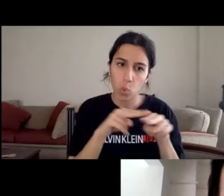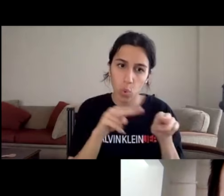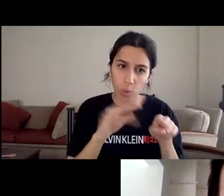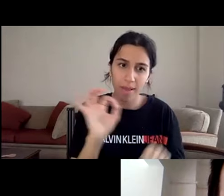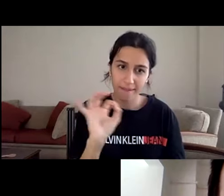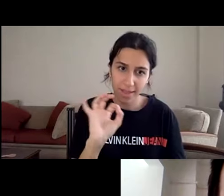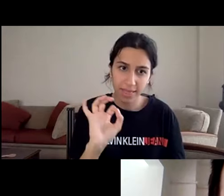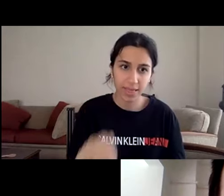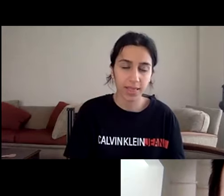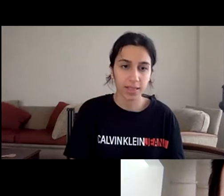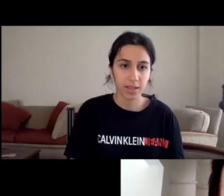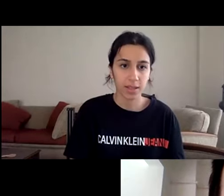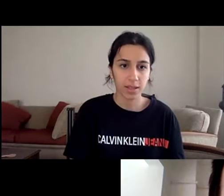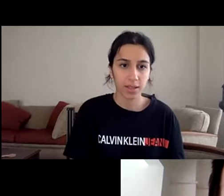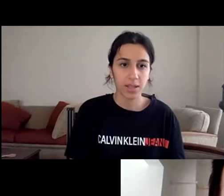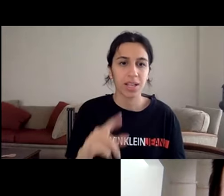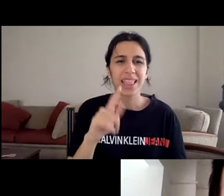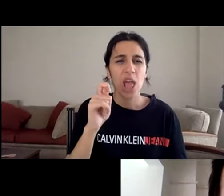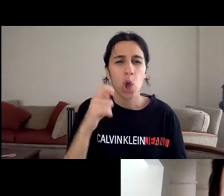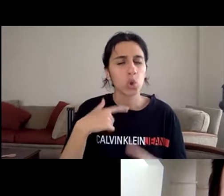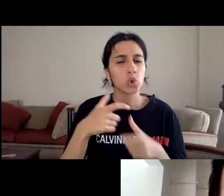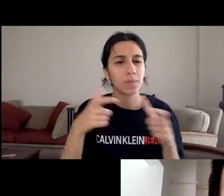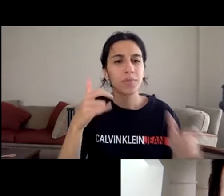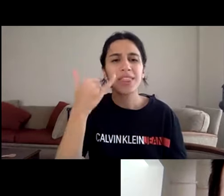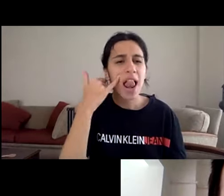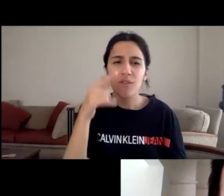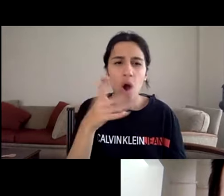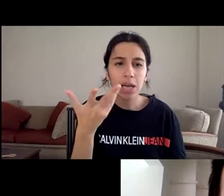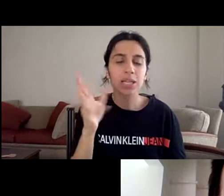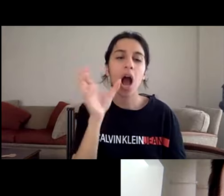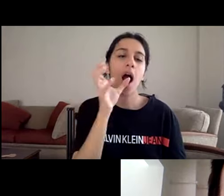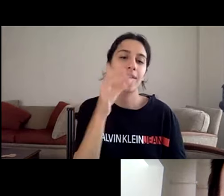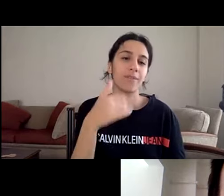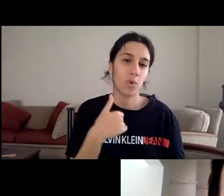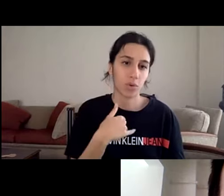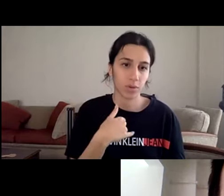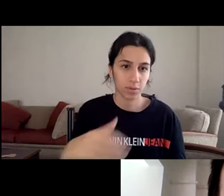yani bu tür teknolojileri kullanıyoruz. Telefon ne kullanıyorsunuz? iPhone, Android, iPhone.